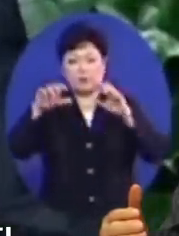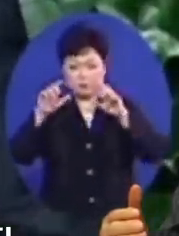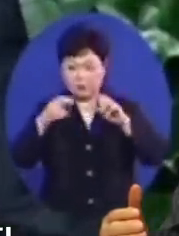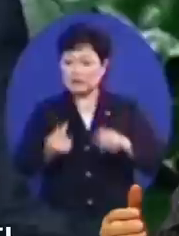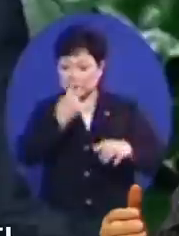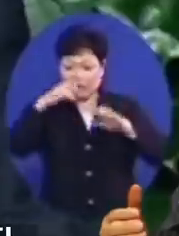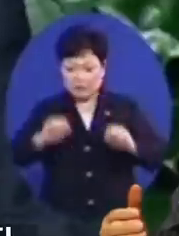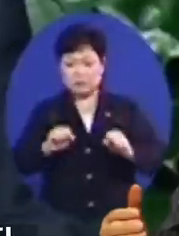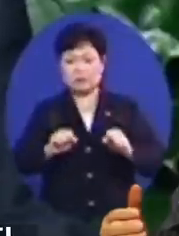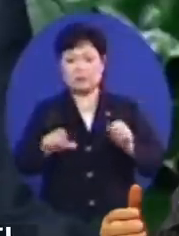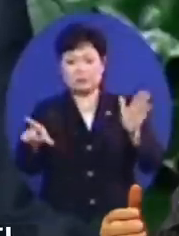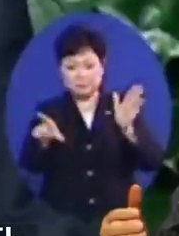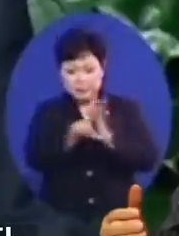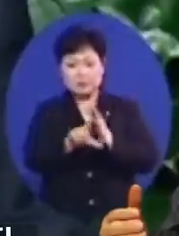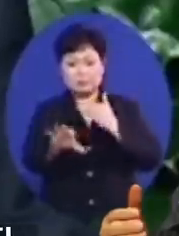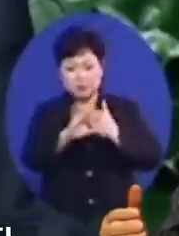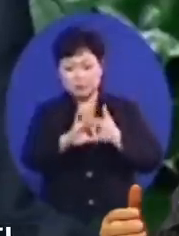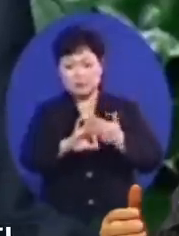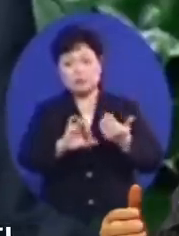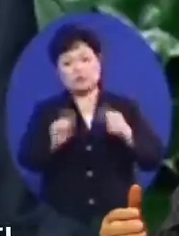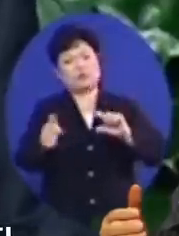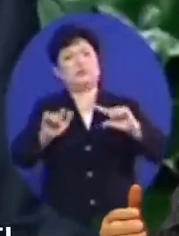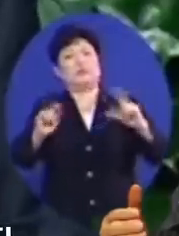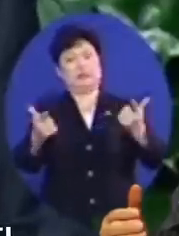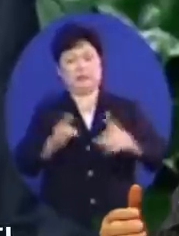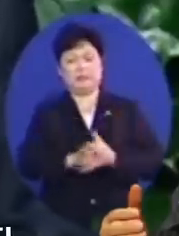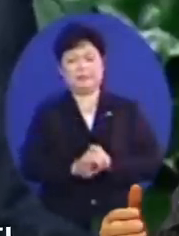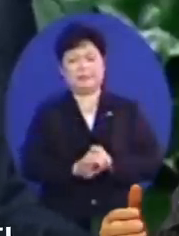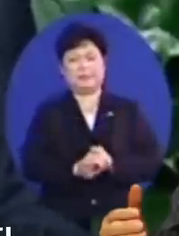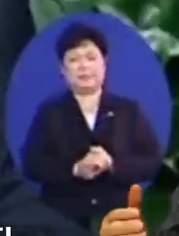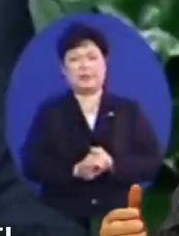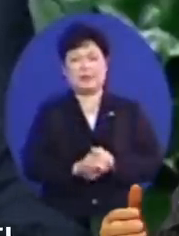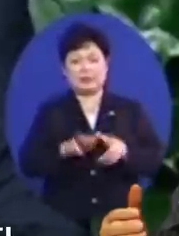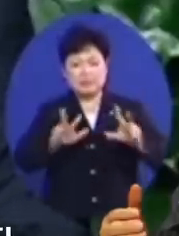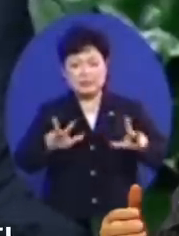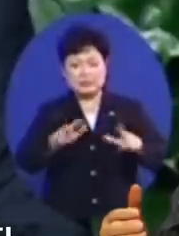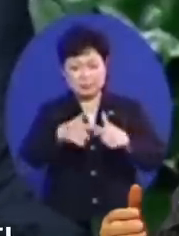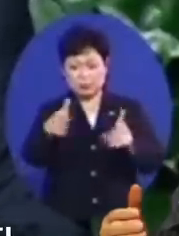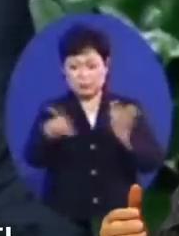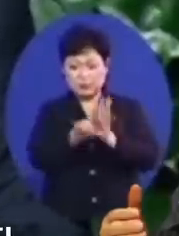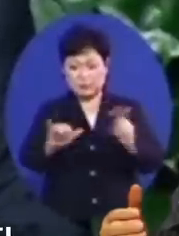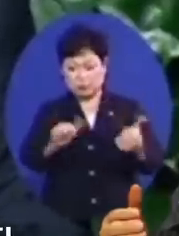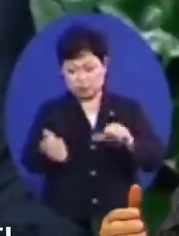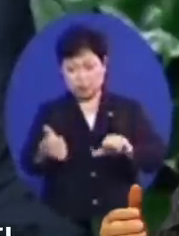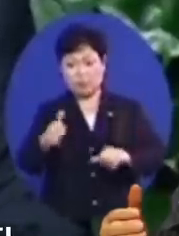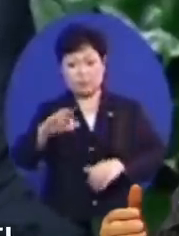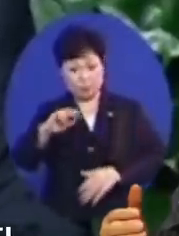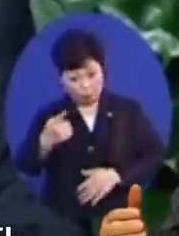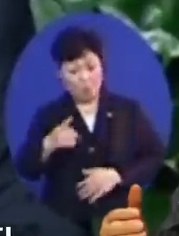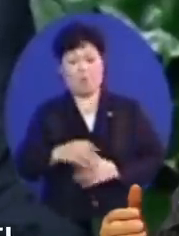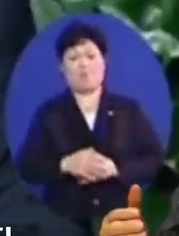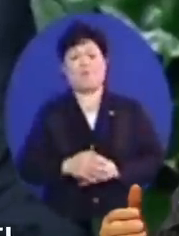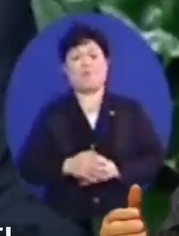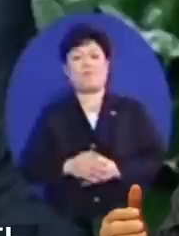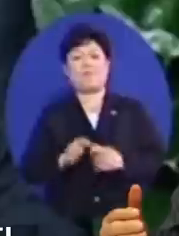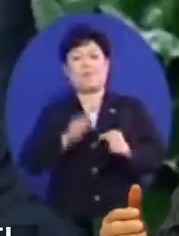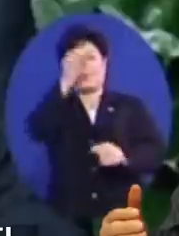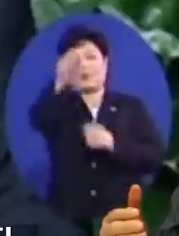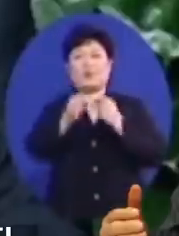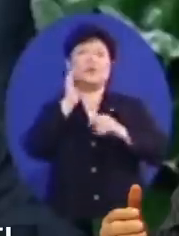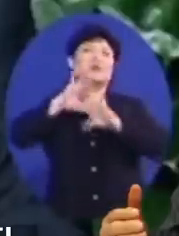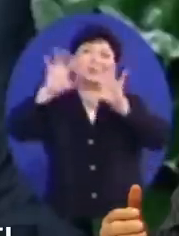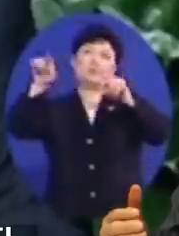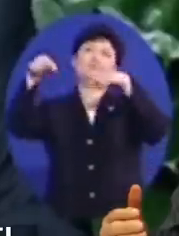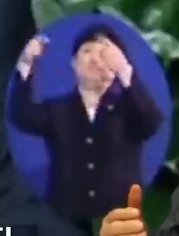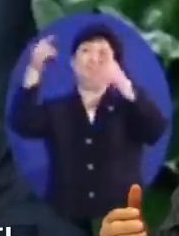나를 믿는 사람은 죽어도 육신이 죽어도 영혼은 살아나고 지금 나를 믿는 사람은 죽어도 영원한 천국으로